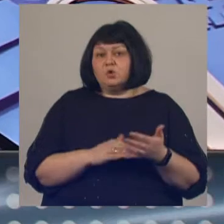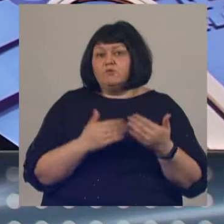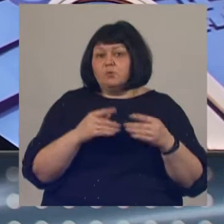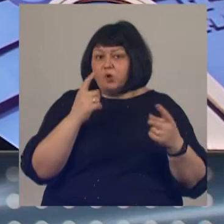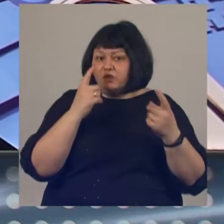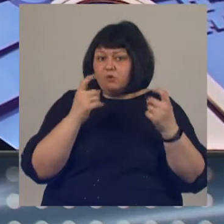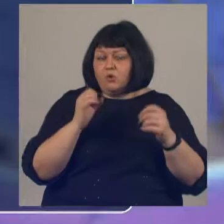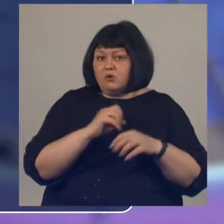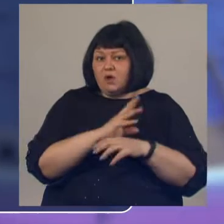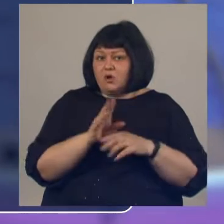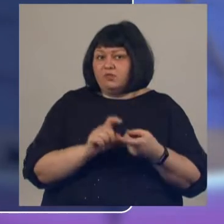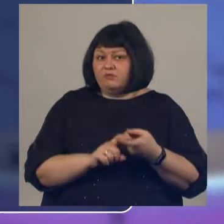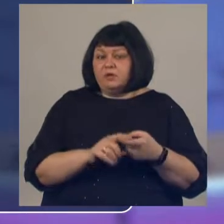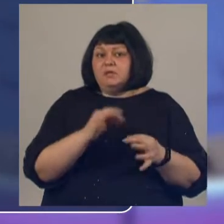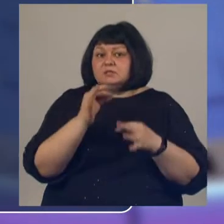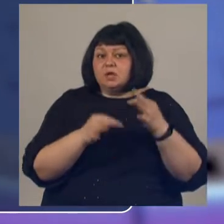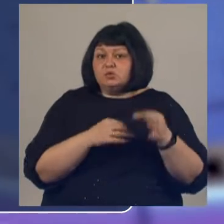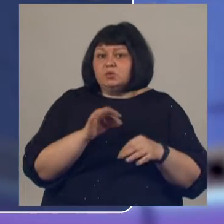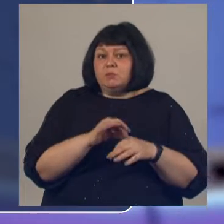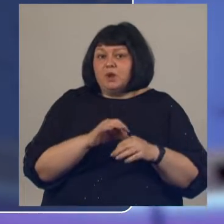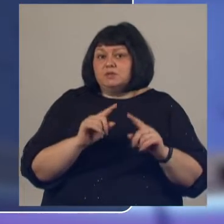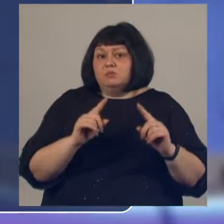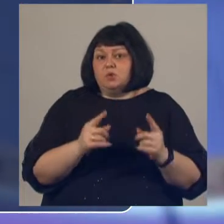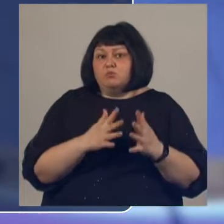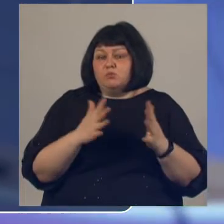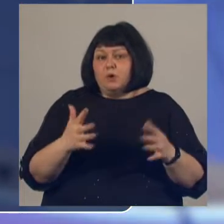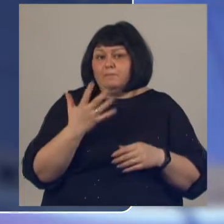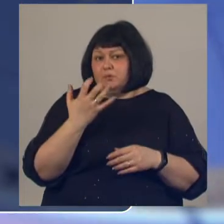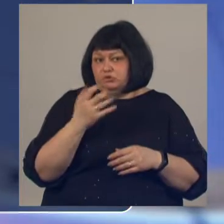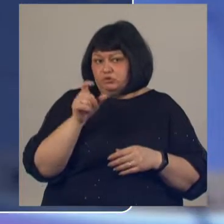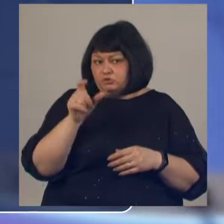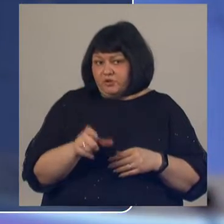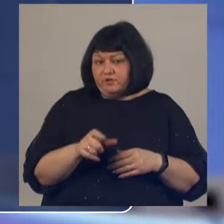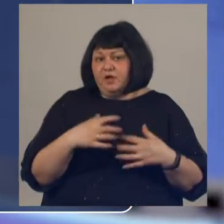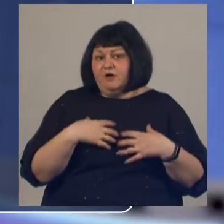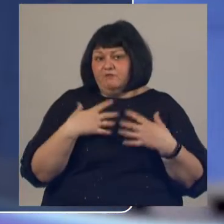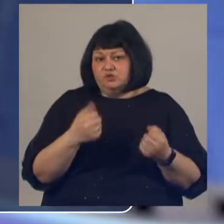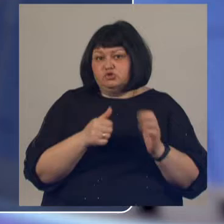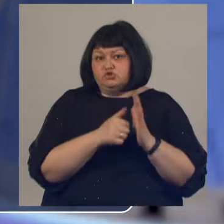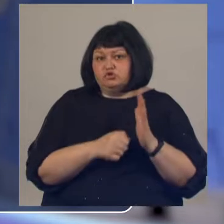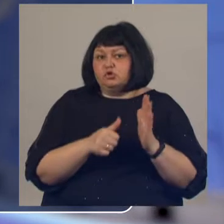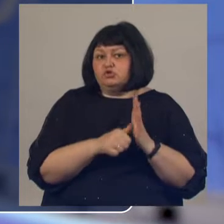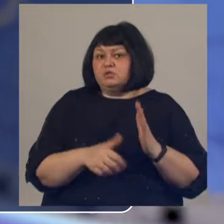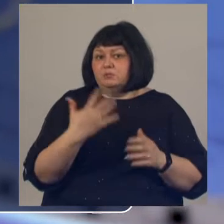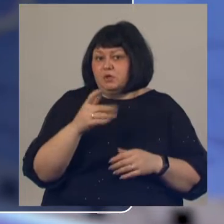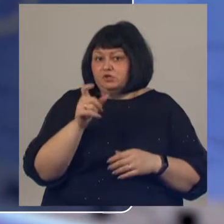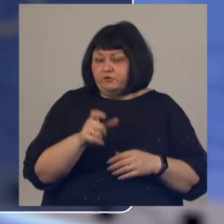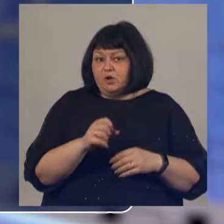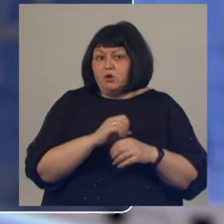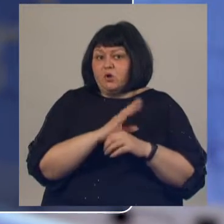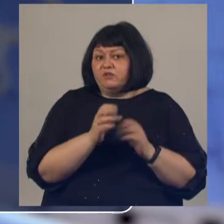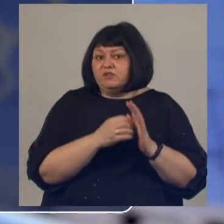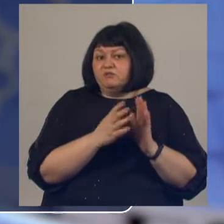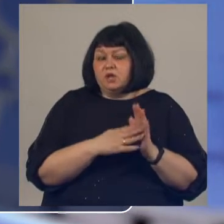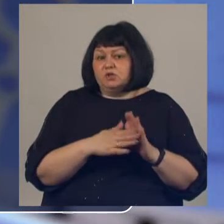формации о коронавирусом за сутки болезни обнаружили более чем у 500 человек выздоровели 665 как 19